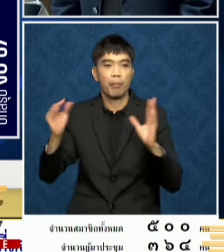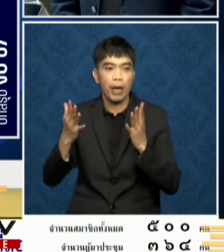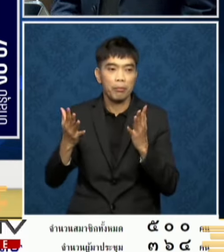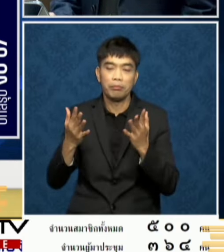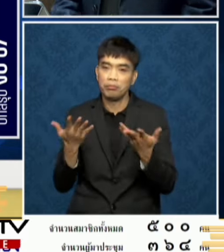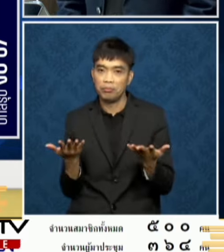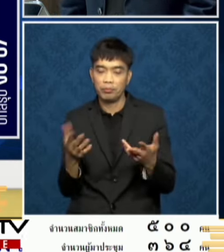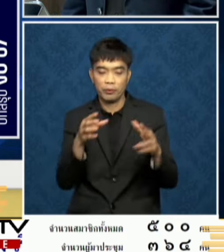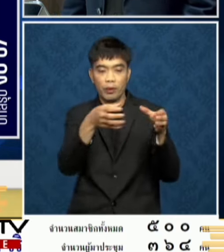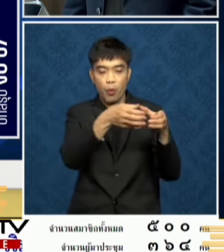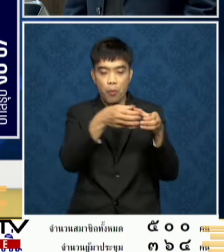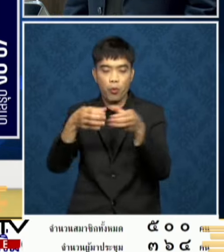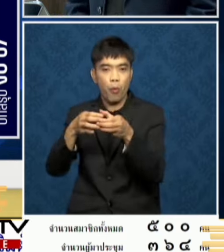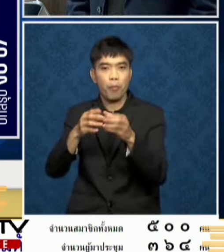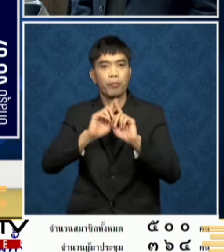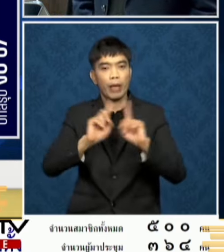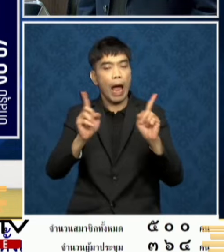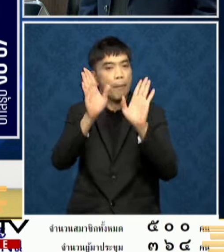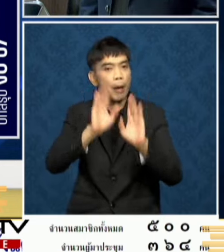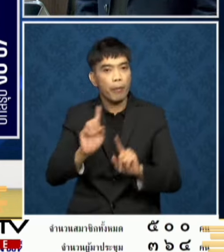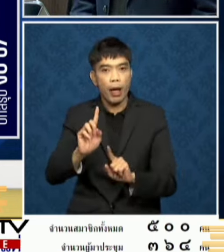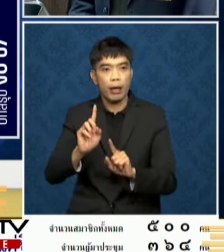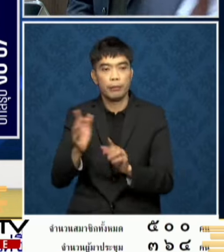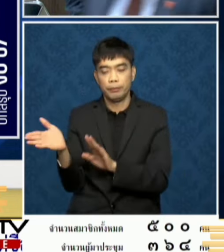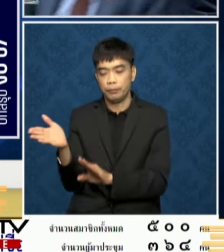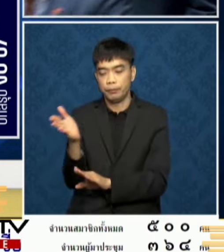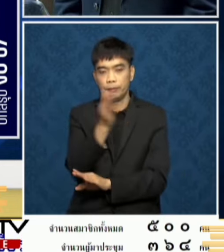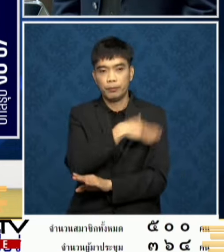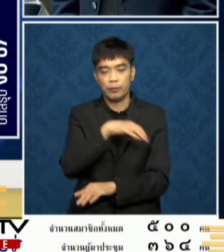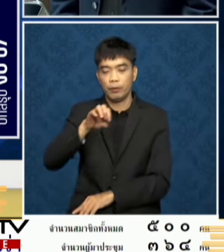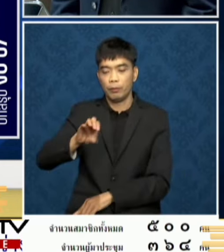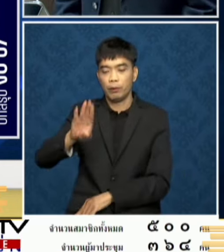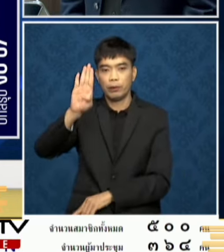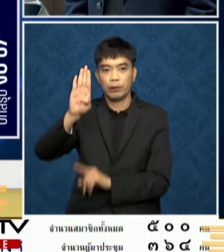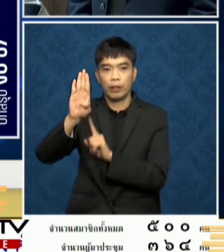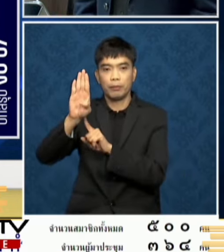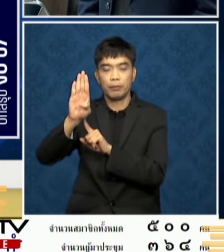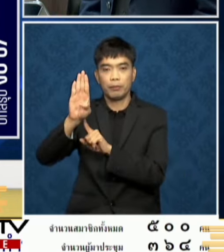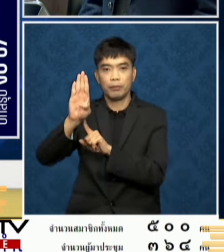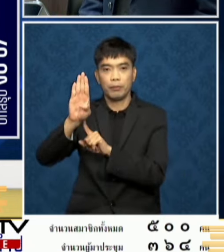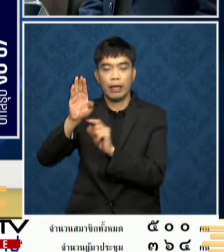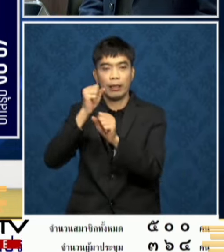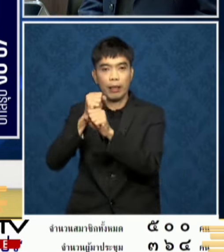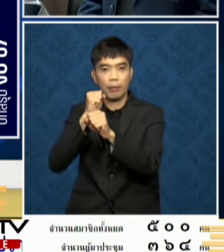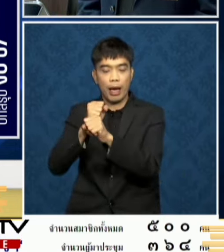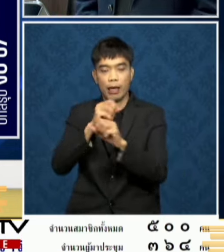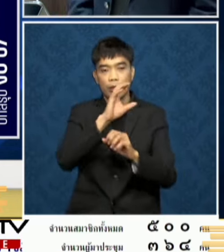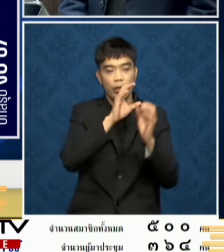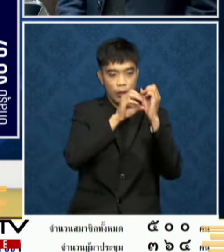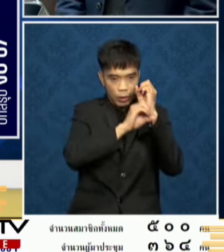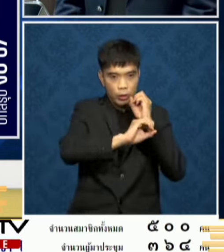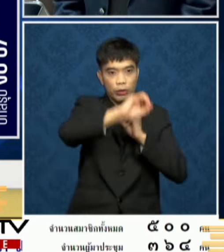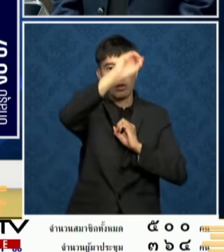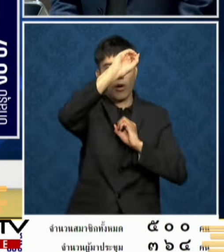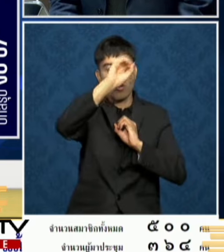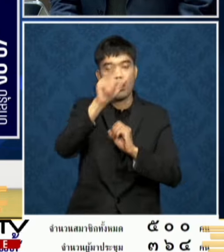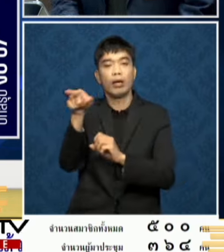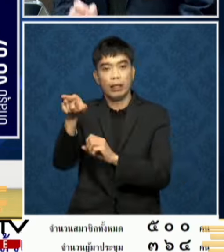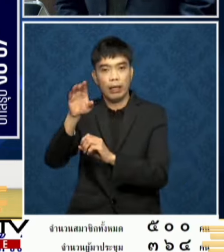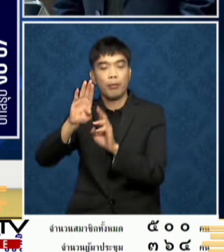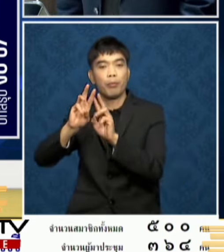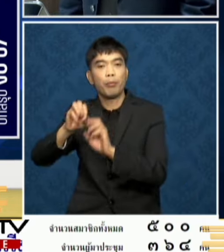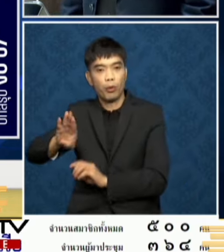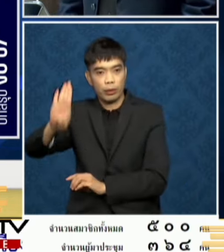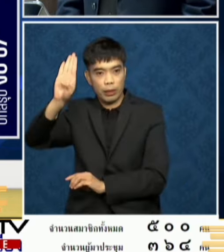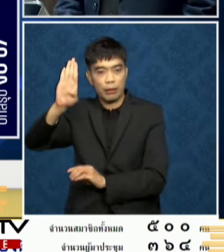ไรสไลด์ถัดไปนะครับตัวอย่างแรกครับบริษัทที่รับงานจากกสทช.มีลักษณะเป็นคูหาบ้านทาวน์เฮาส์และไม่มีเว็บไซต์ของบ